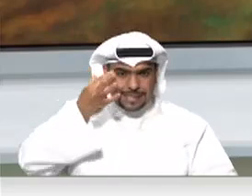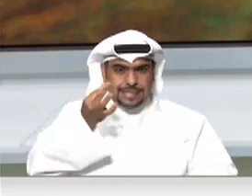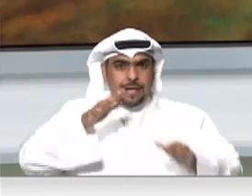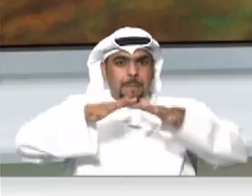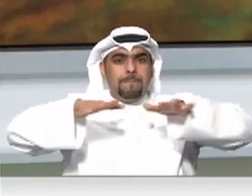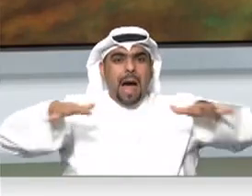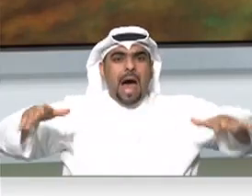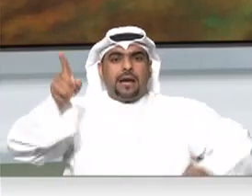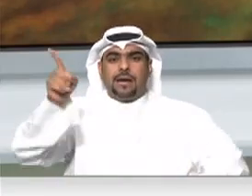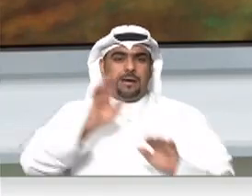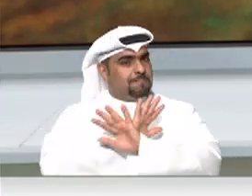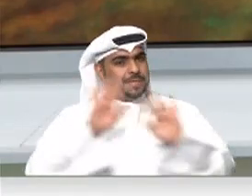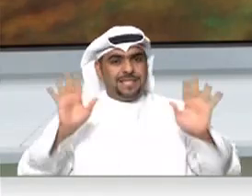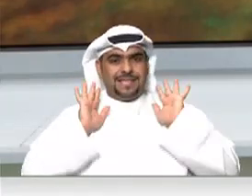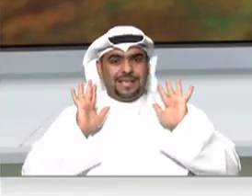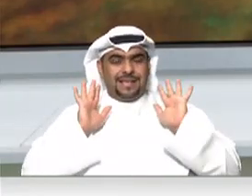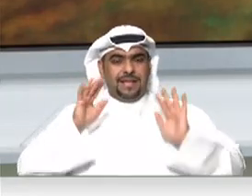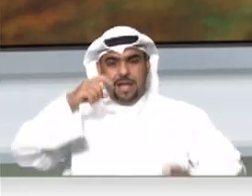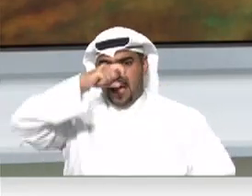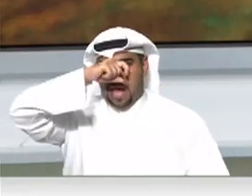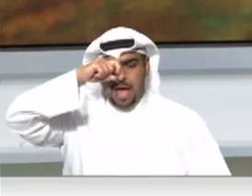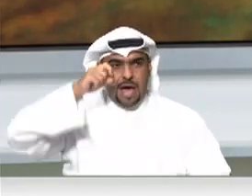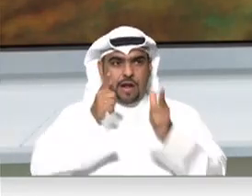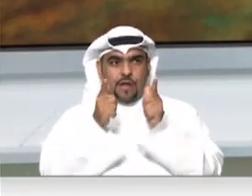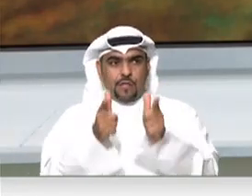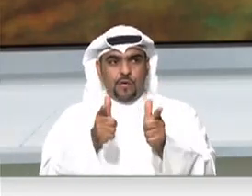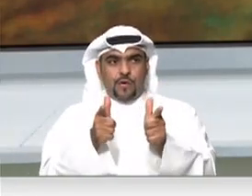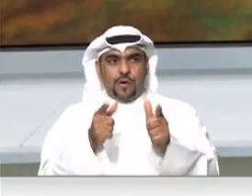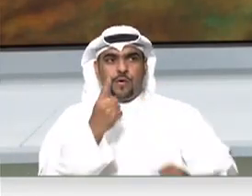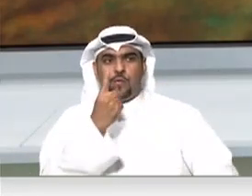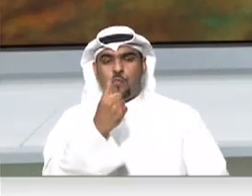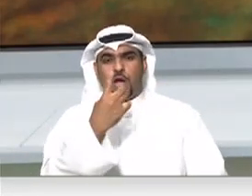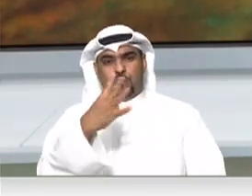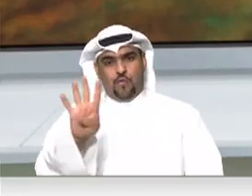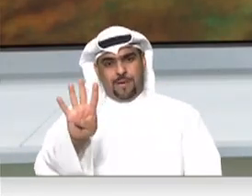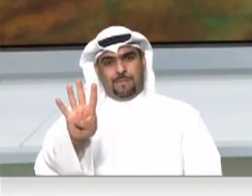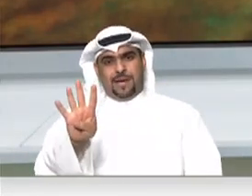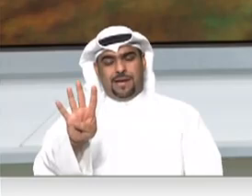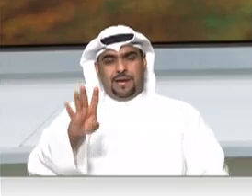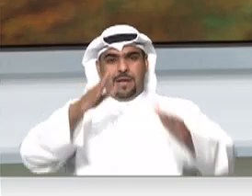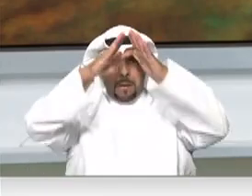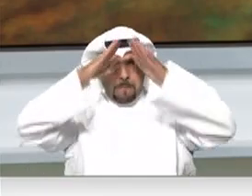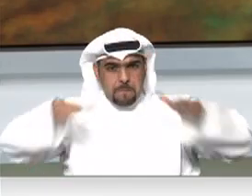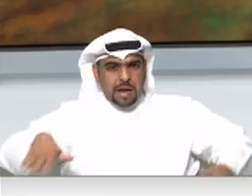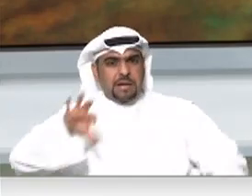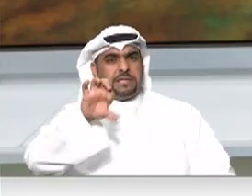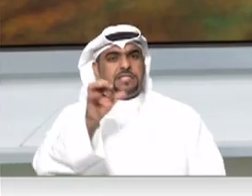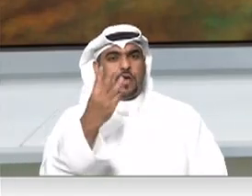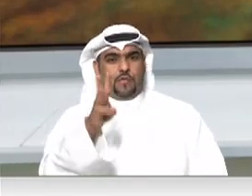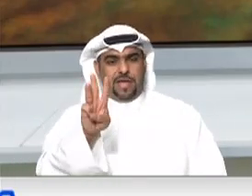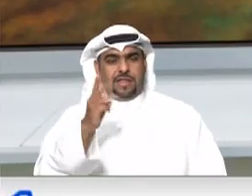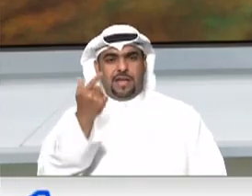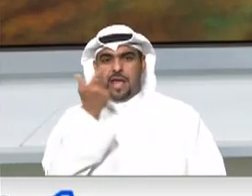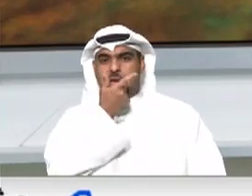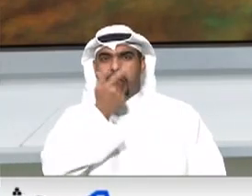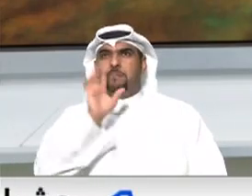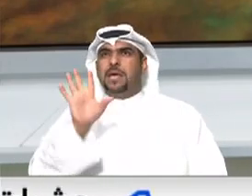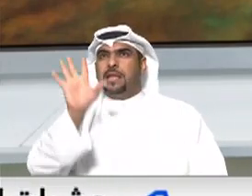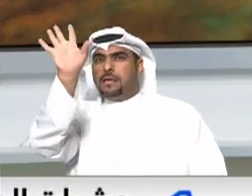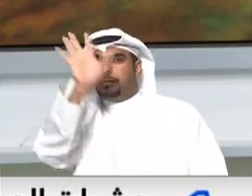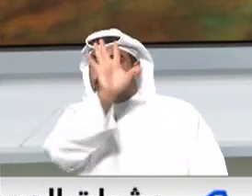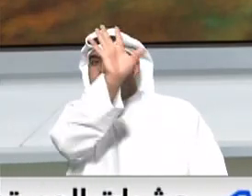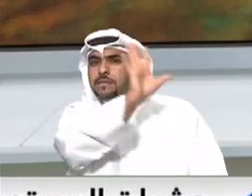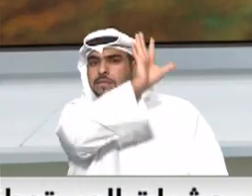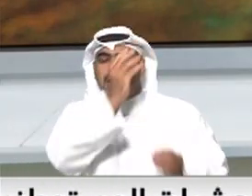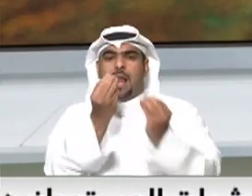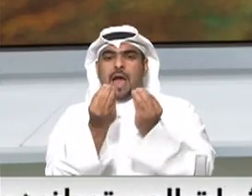درجه مئويه وقد تصل الى 41 درجه مئويه في بعض المناطق في اجواء حاره مع عبور للسحب وامطار متفرقه ايضا